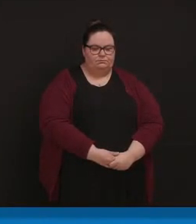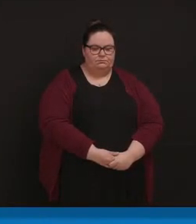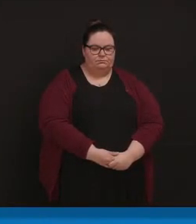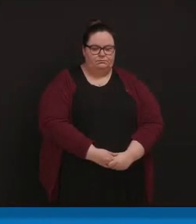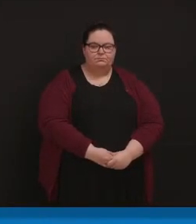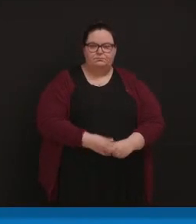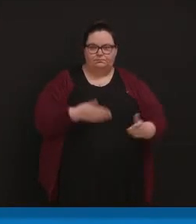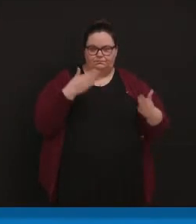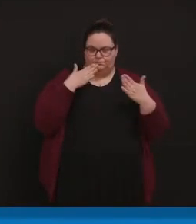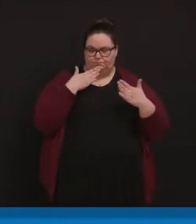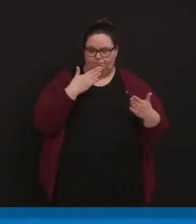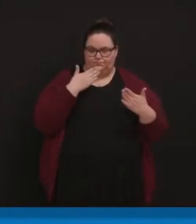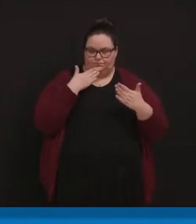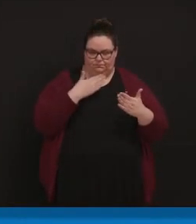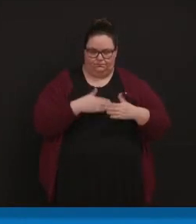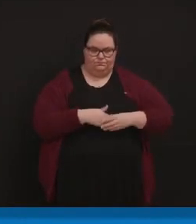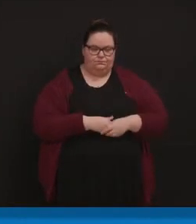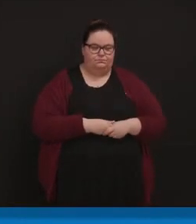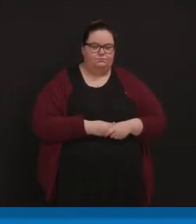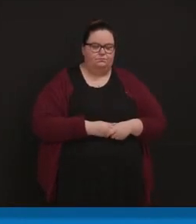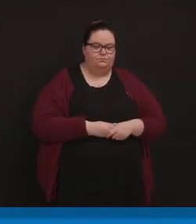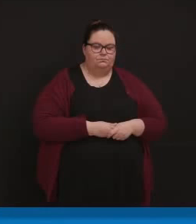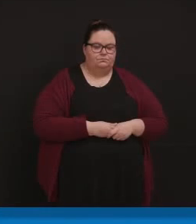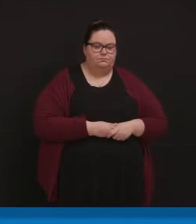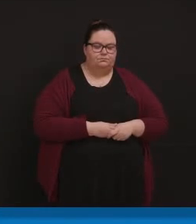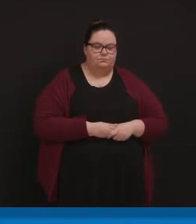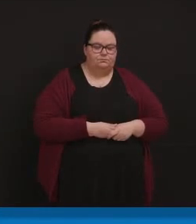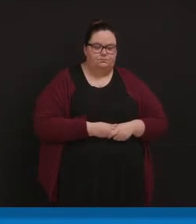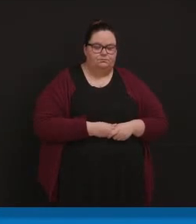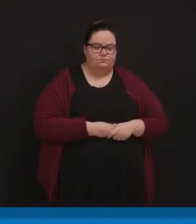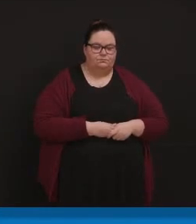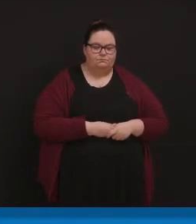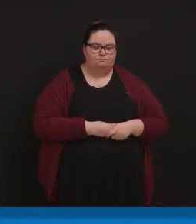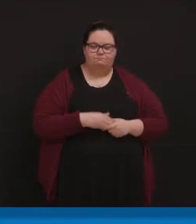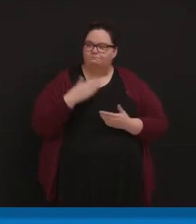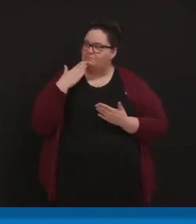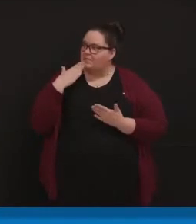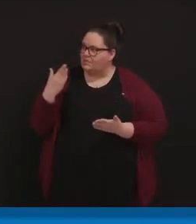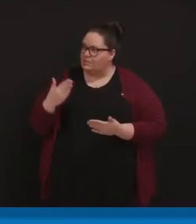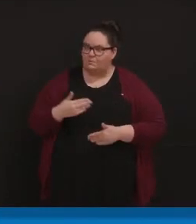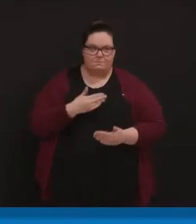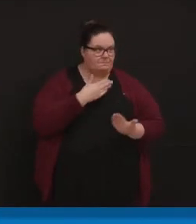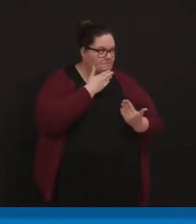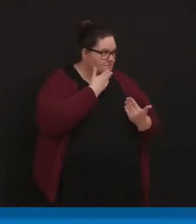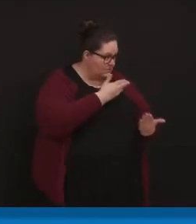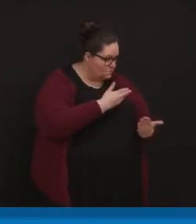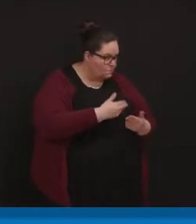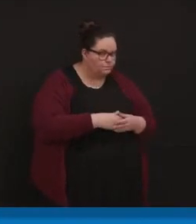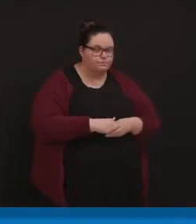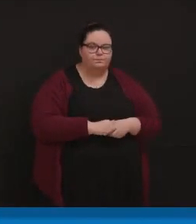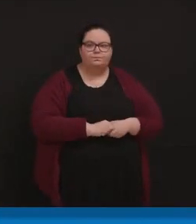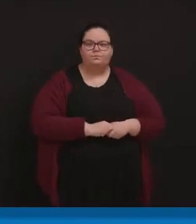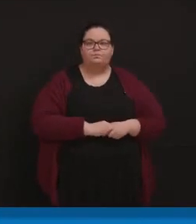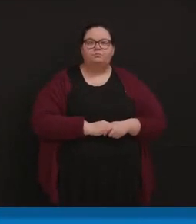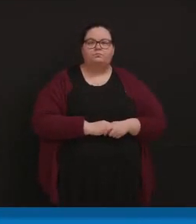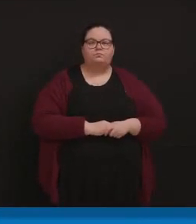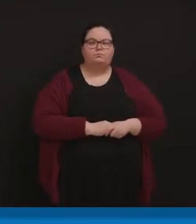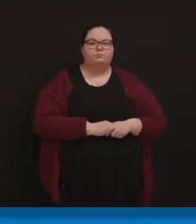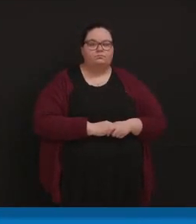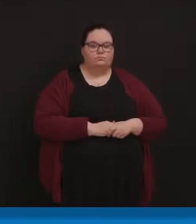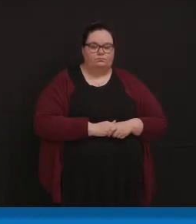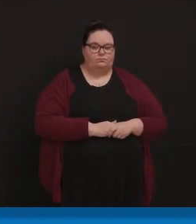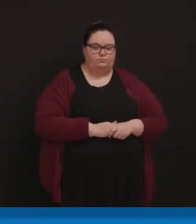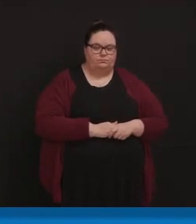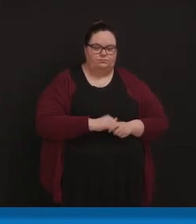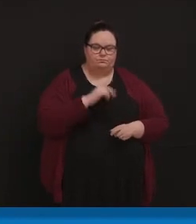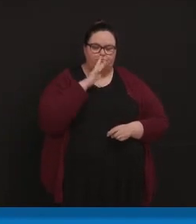Merci beaucoup, Monsieur le ministre Cardy, Dr. Russell. Thank you, Dr. Russell and Mr. Cardy. Nous allons